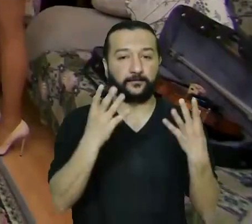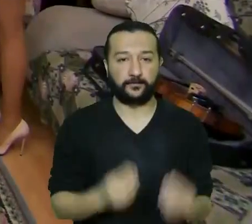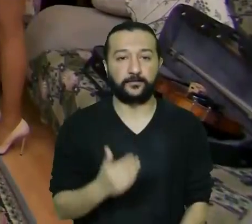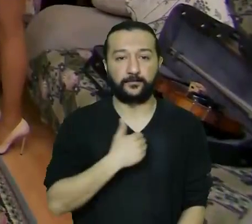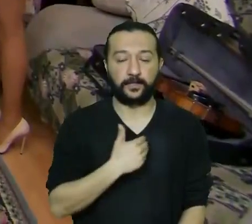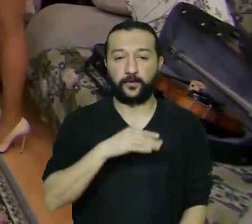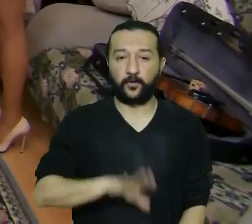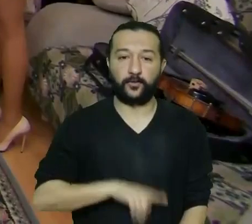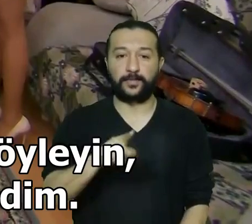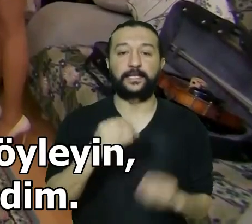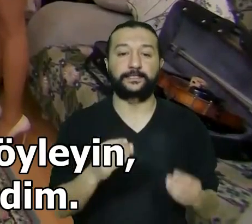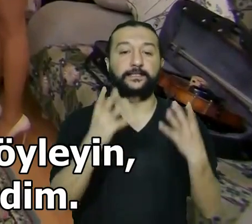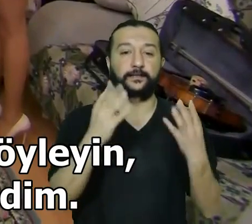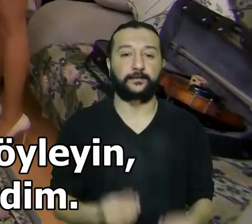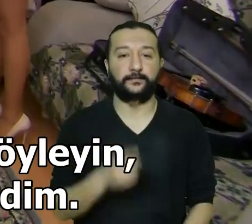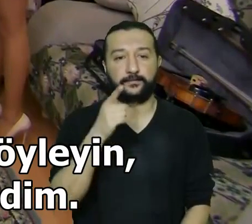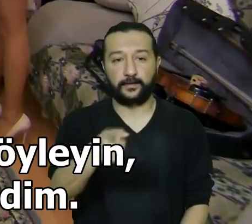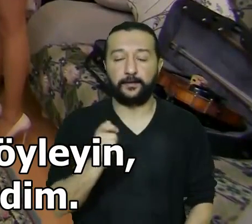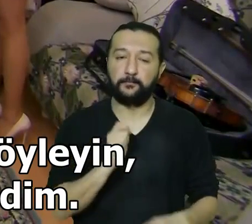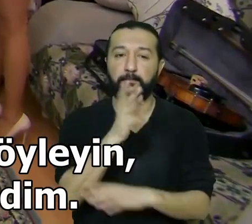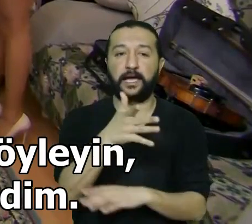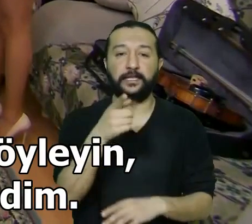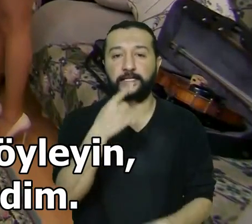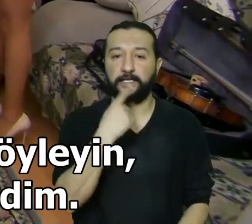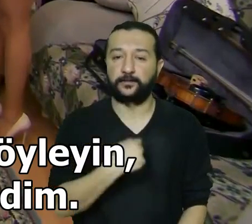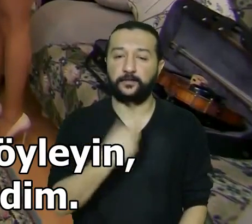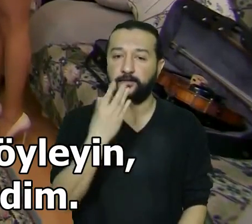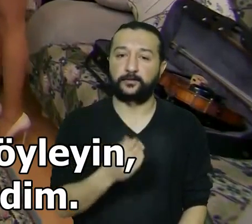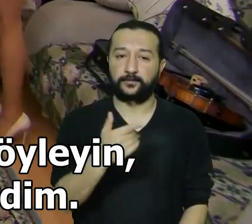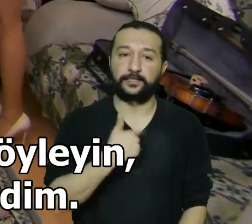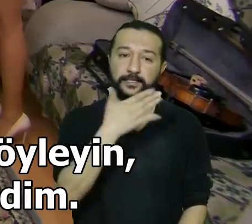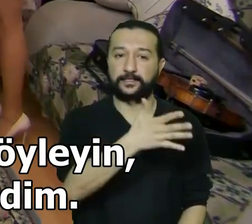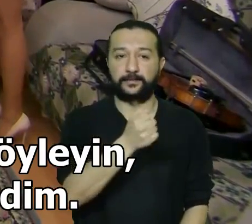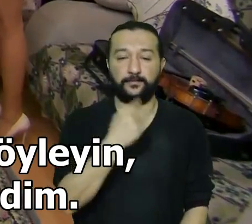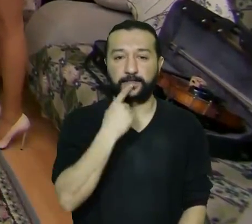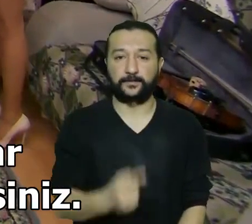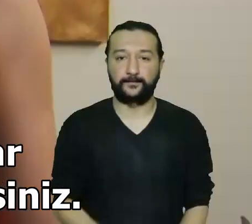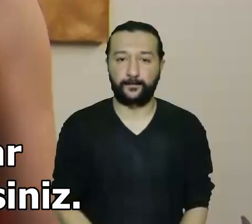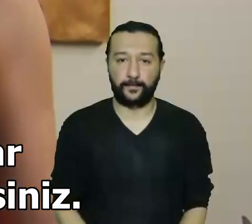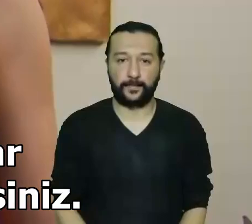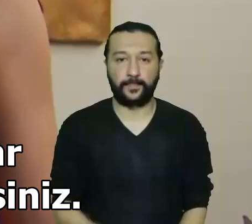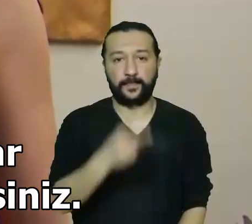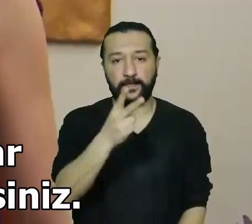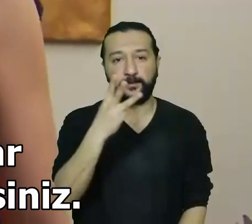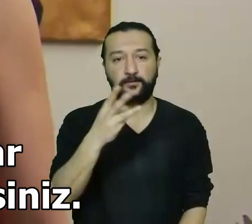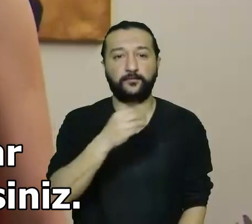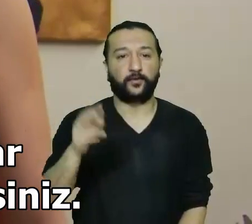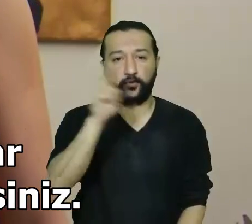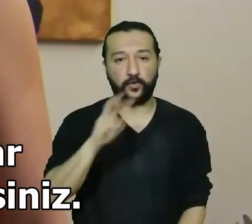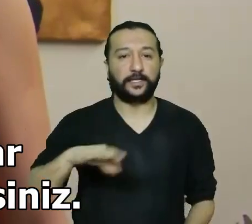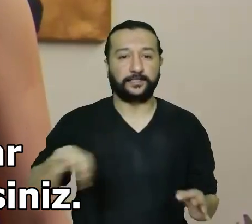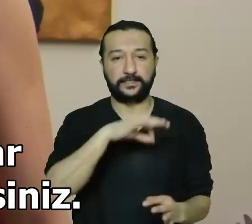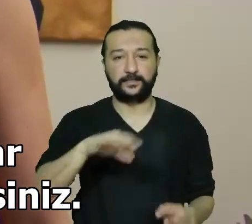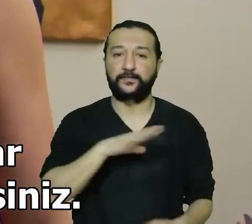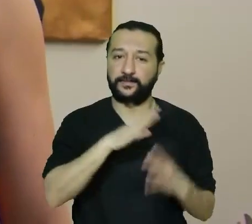ya. Ben oğluma iyisini alırım. Bana en pahalısını, markasını söyleyeyim. Ben gideyim onu alayım efendim. 2-3 milyon dolara kadar